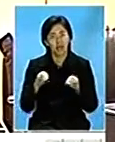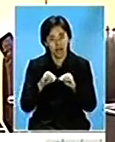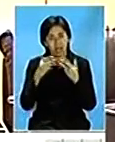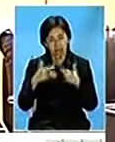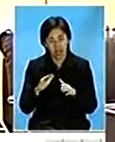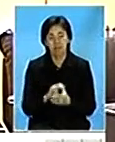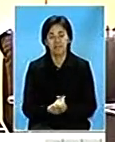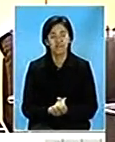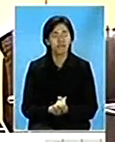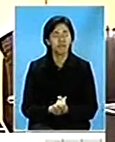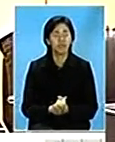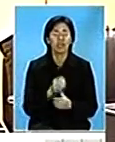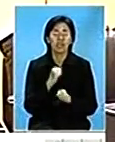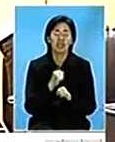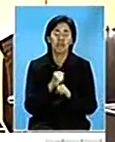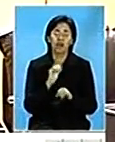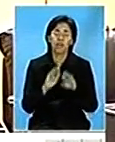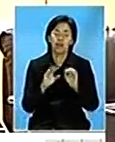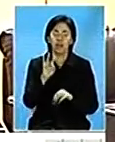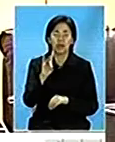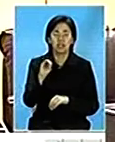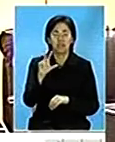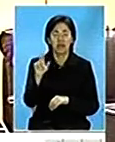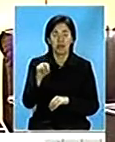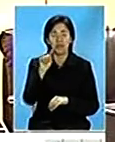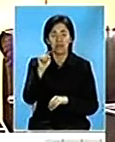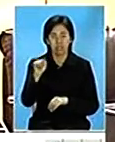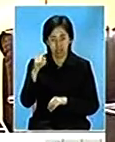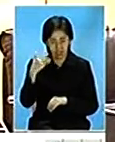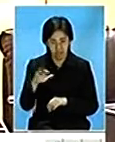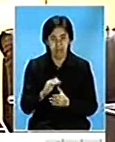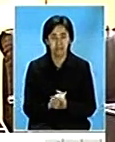วครับคือทำไปถึง 83% แล้วเป็นการ